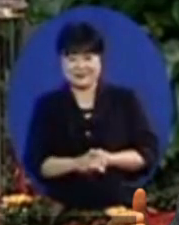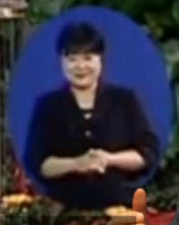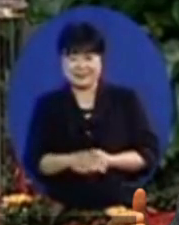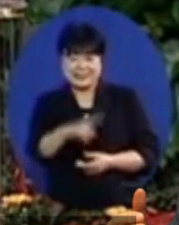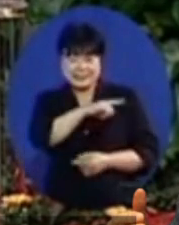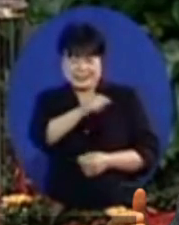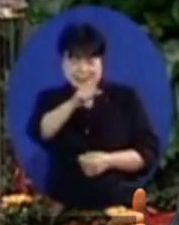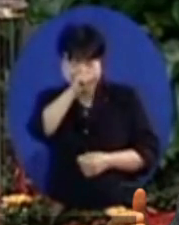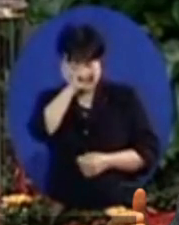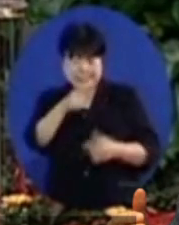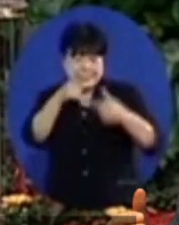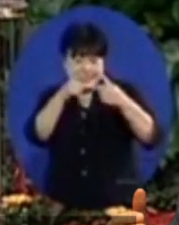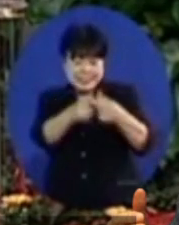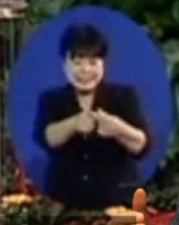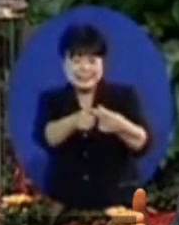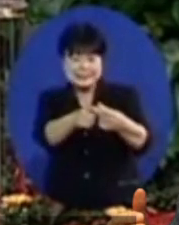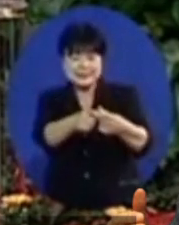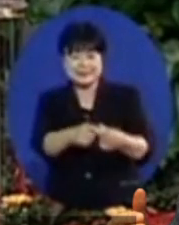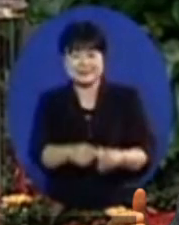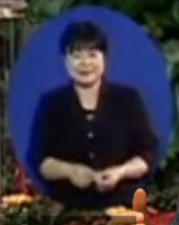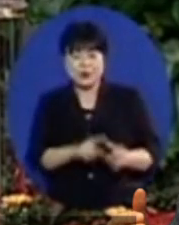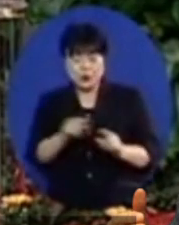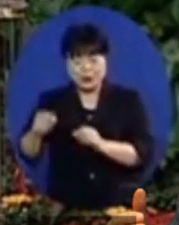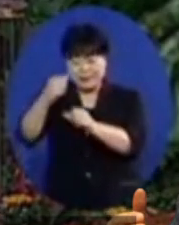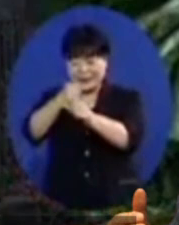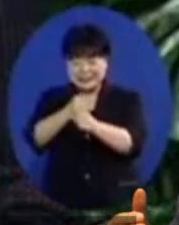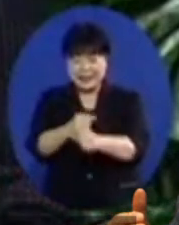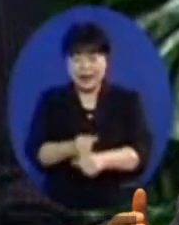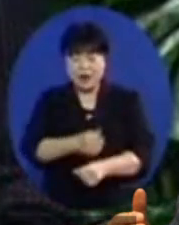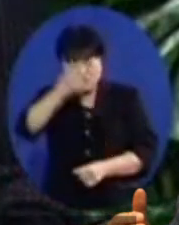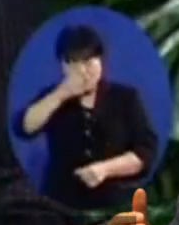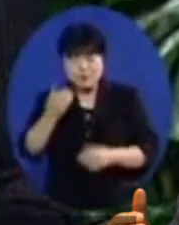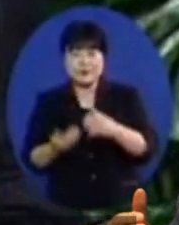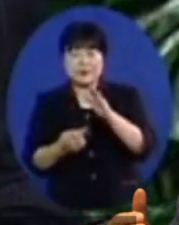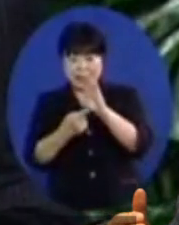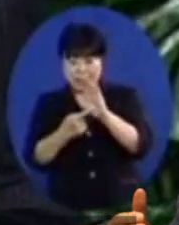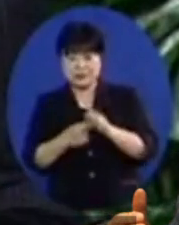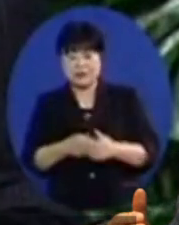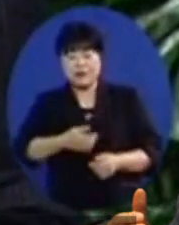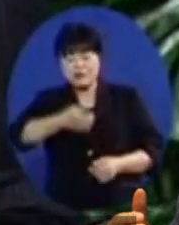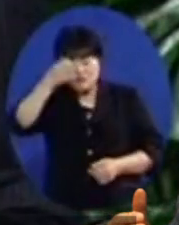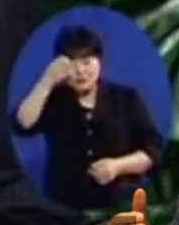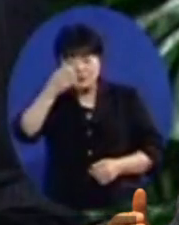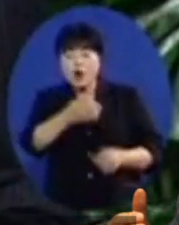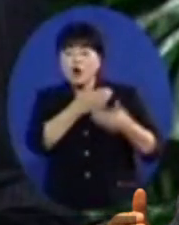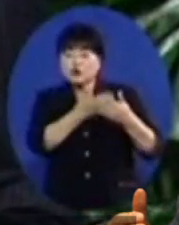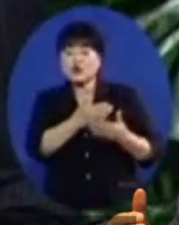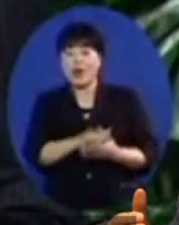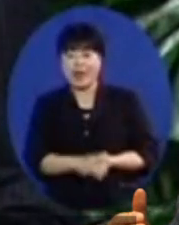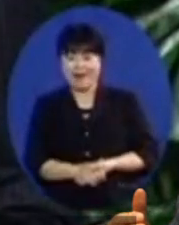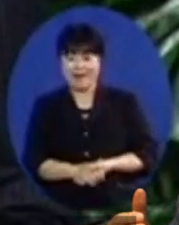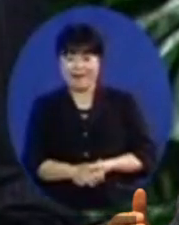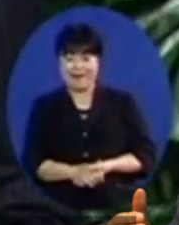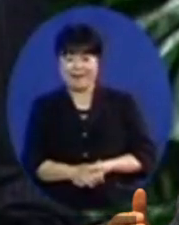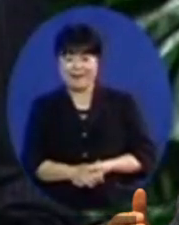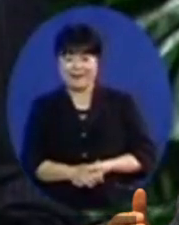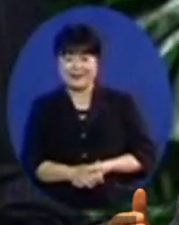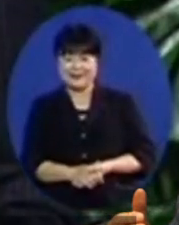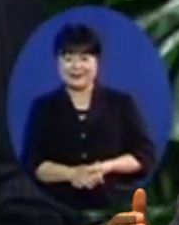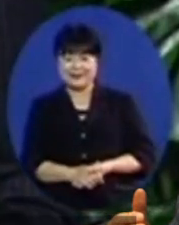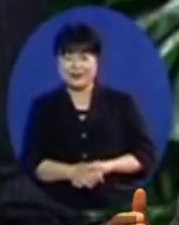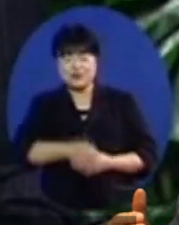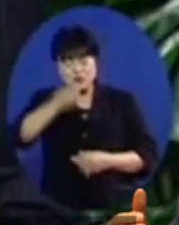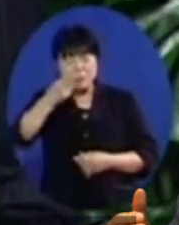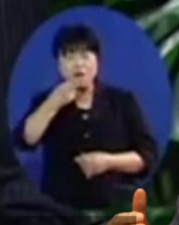최고의 요리사가 된다는 꿈이 생긴 것입니다. 꿈이 굉장히 중요한 거예요.